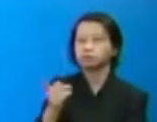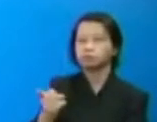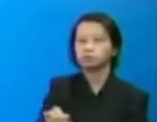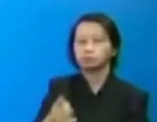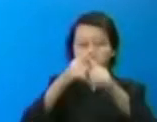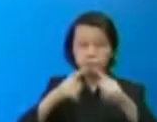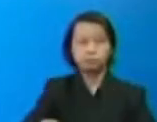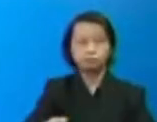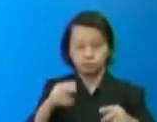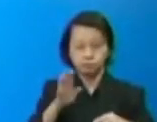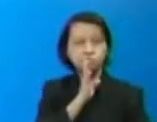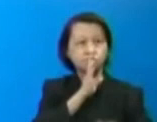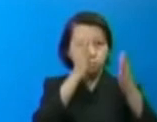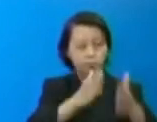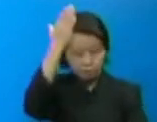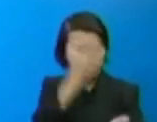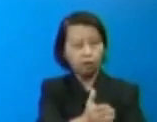As the Dewan Rakyat Speaker.